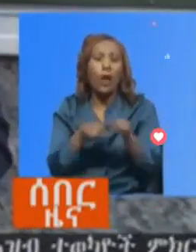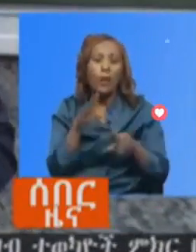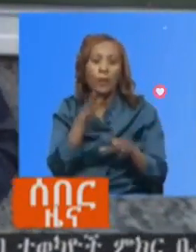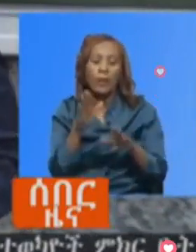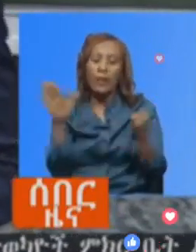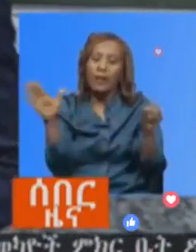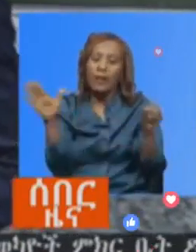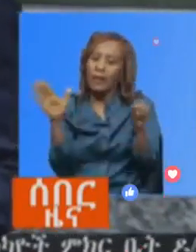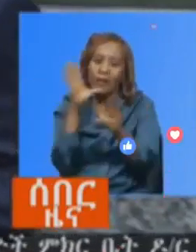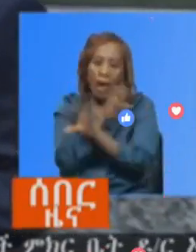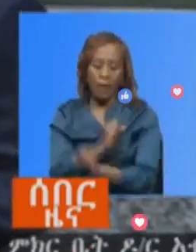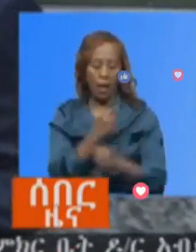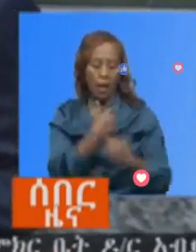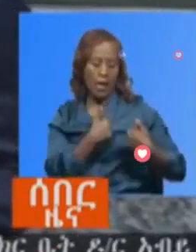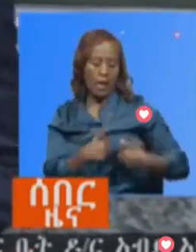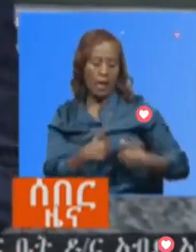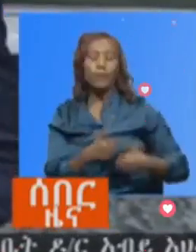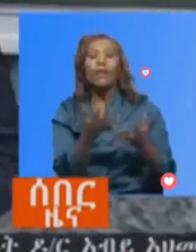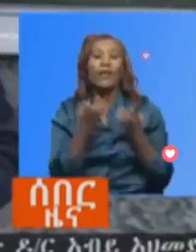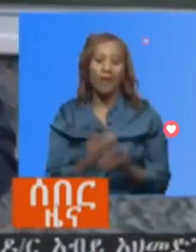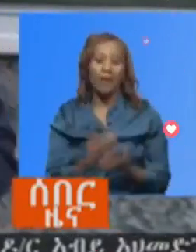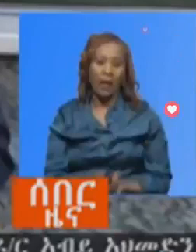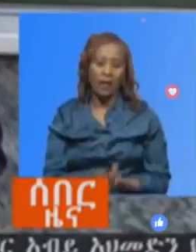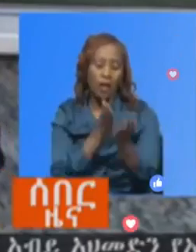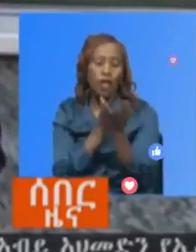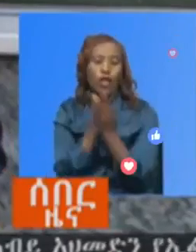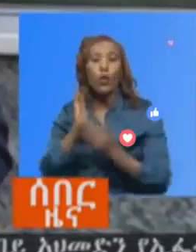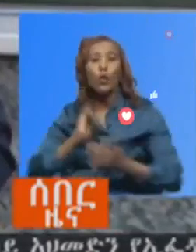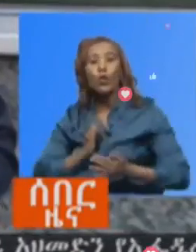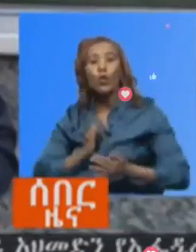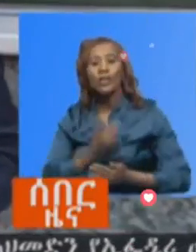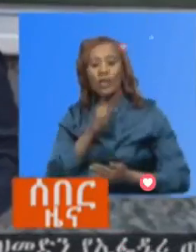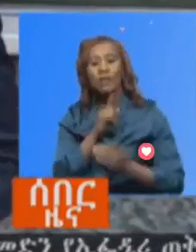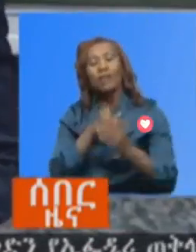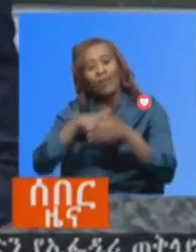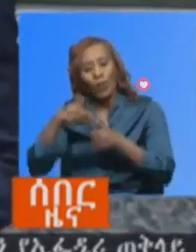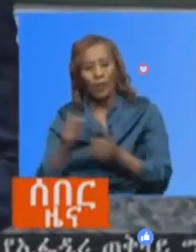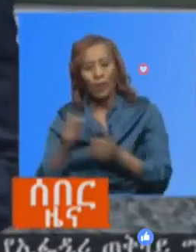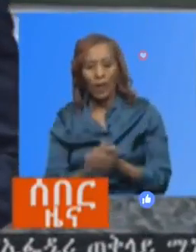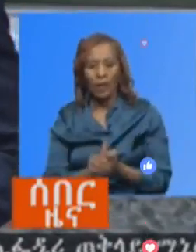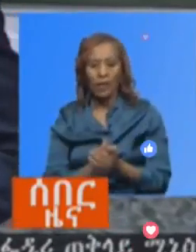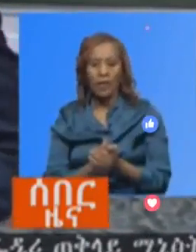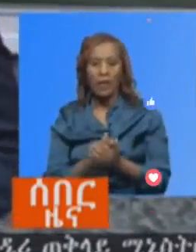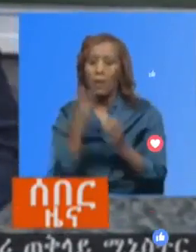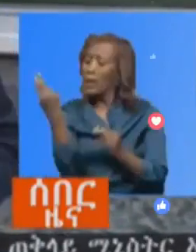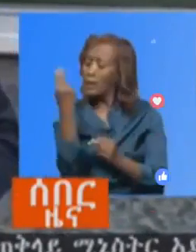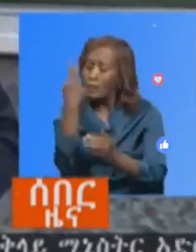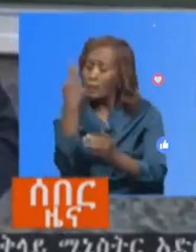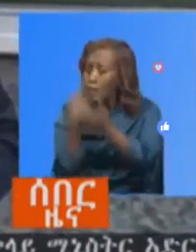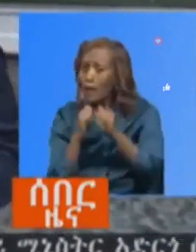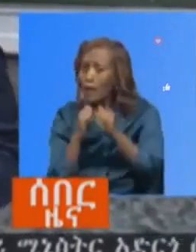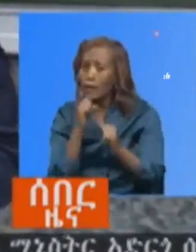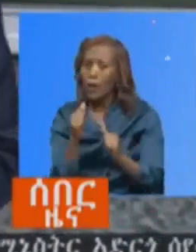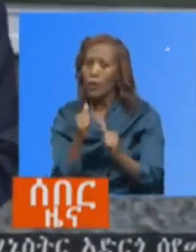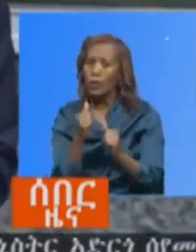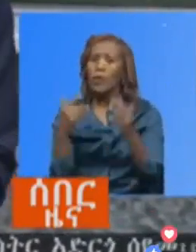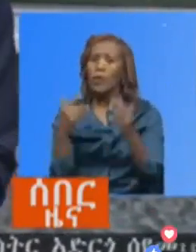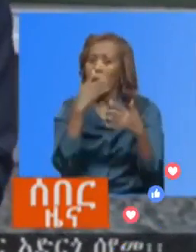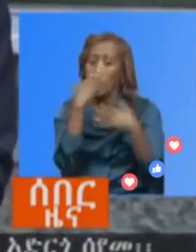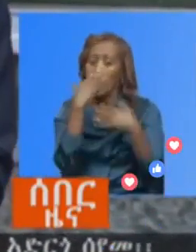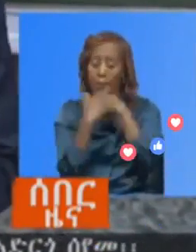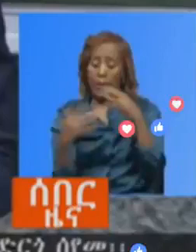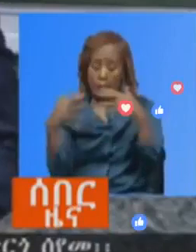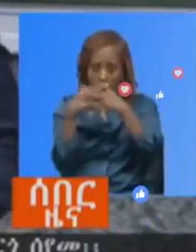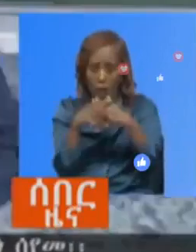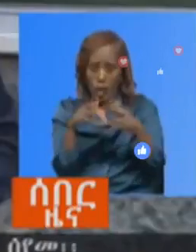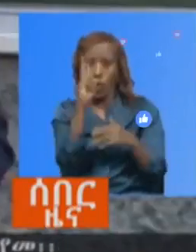እንዲያበቃም ከልብ እንፈልጋለን፣ የበኩላችንም እንወጣለን። በጥቅም ብቻ ሳይሆን በደም ለተሳሰሩት የሁለቱ